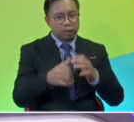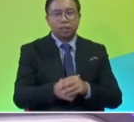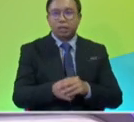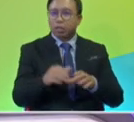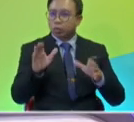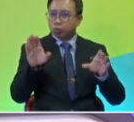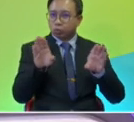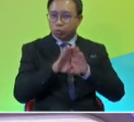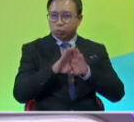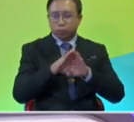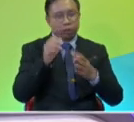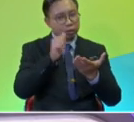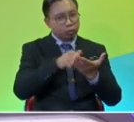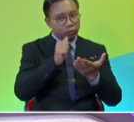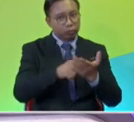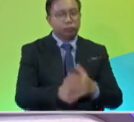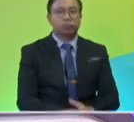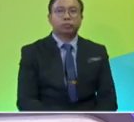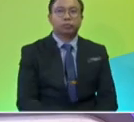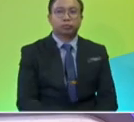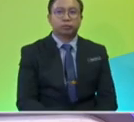dia kita ketuk dia